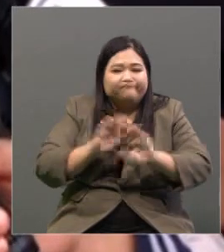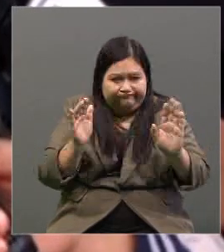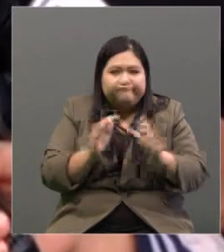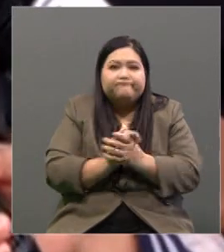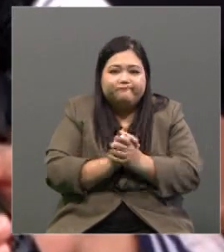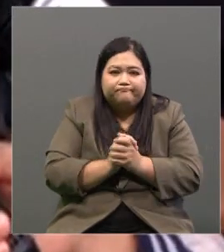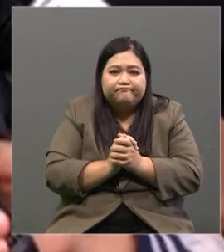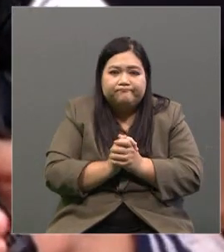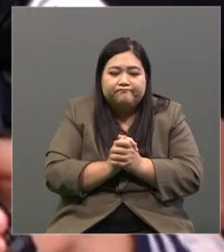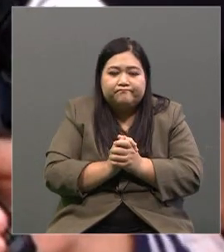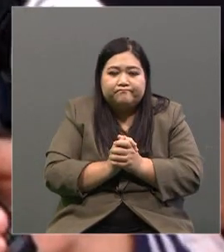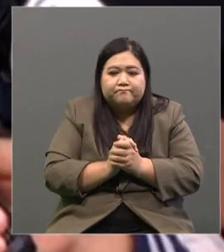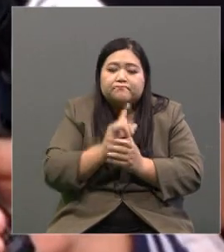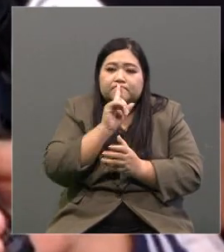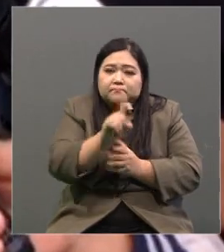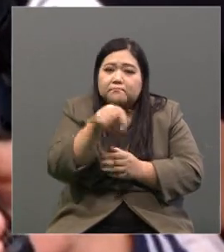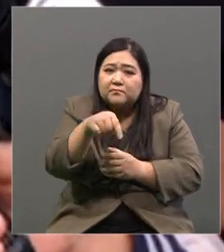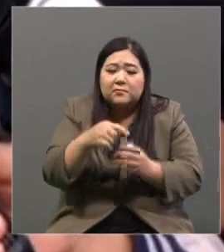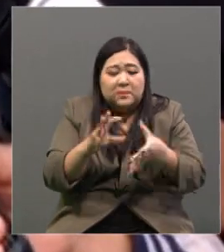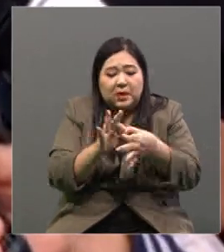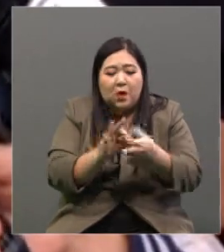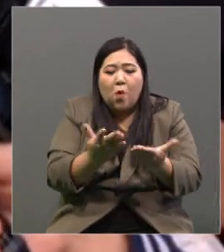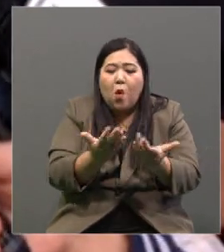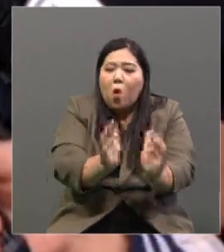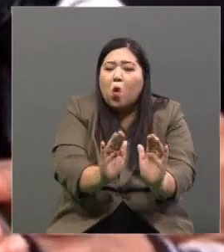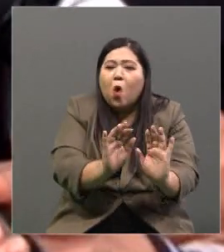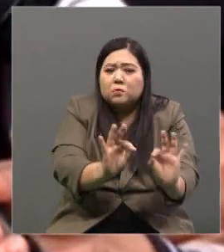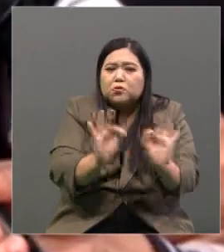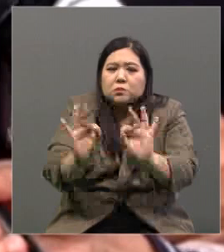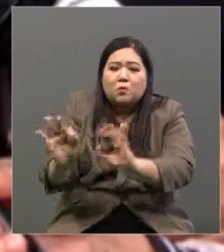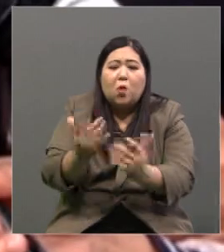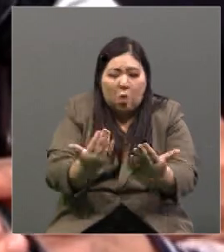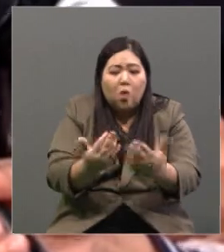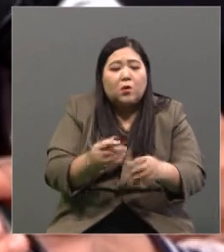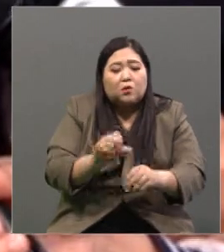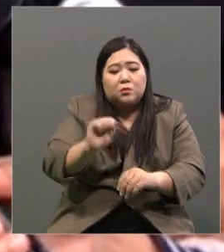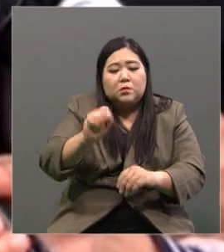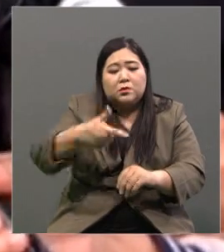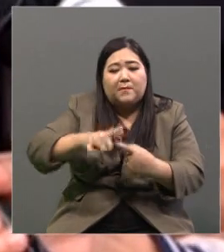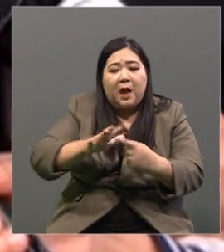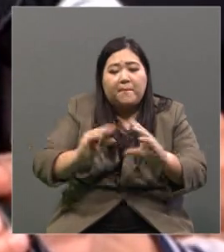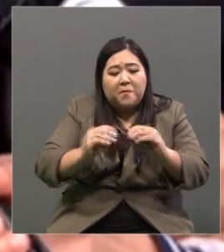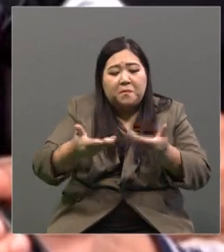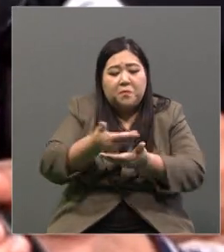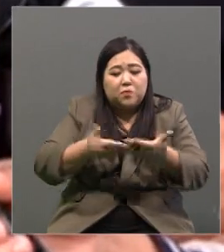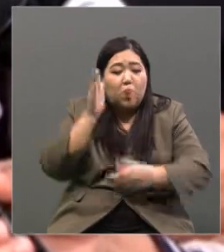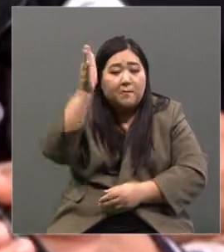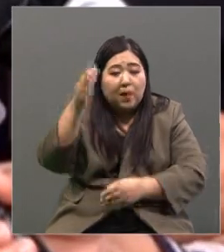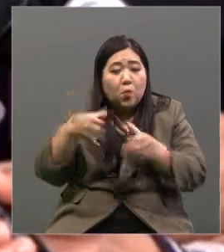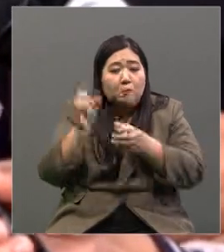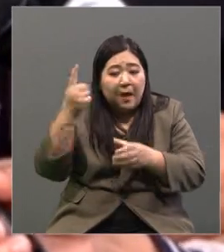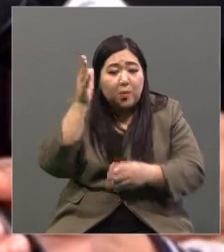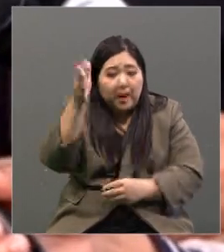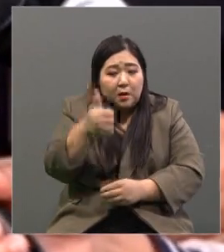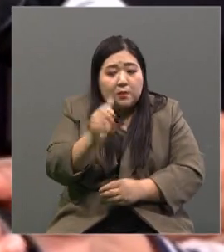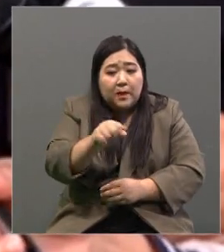ฐบาลเองก็เตรียมที่จะเสนอให้ชะลอการพิจารณาไว้เพื่อเหมือนว่าฟีดระยะเวลาออกไปให้สภาชุดหน้าเป็นคนพิจารณา เขาชะลอไม่ได้